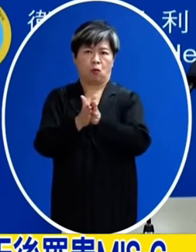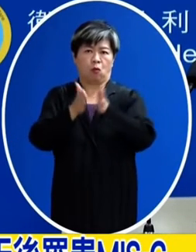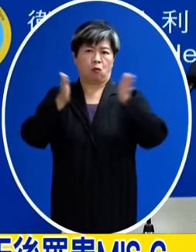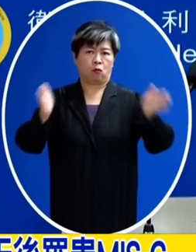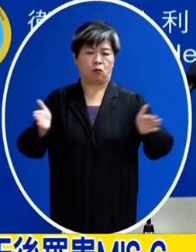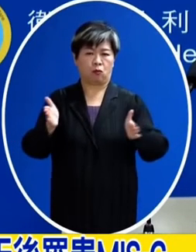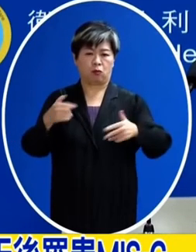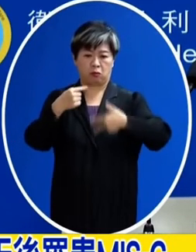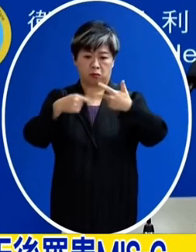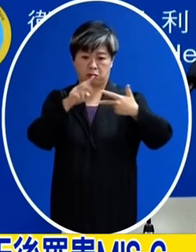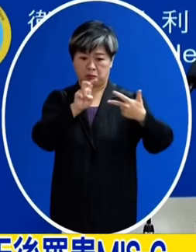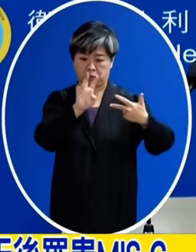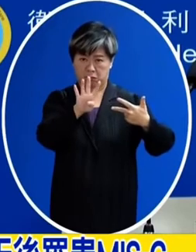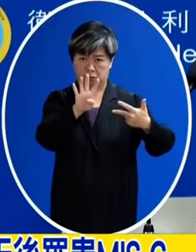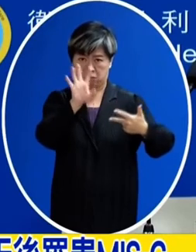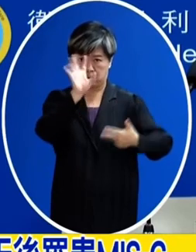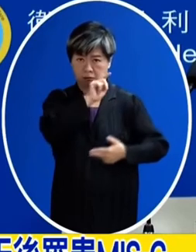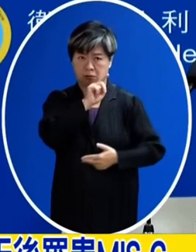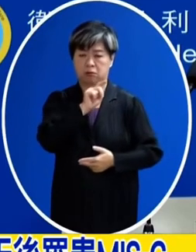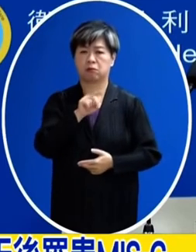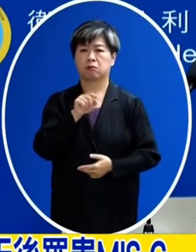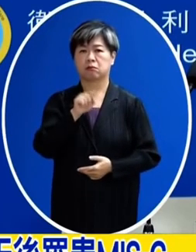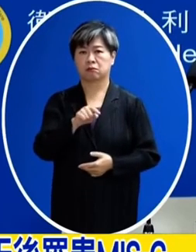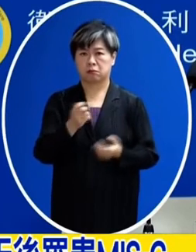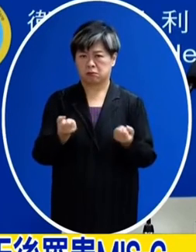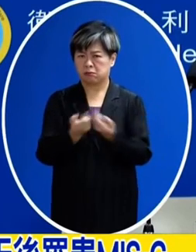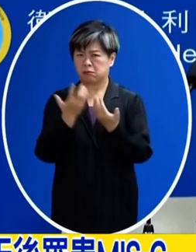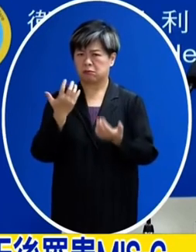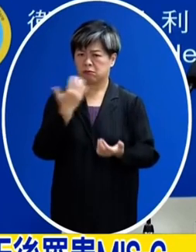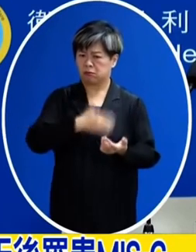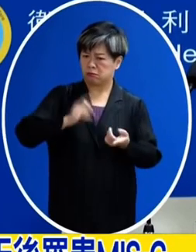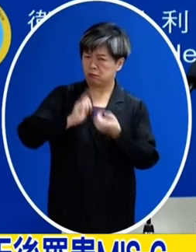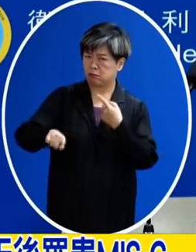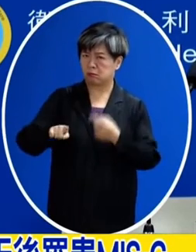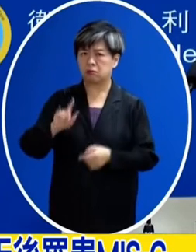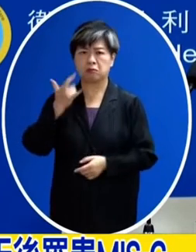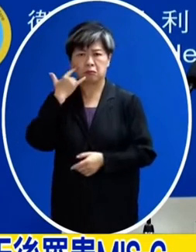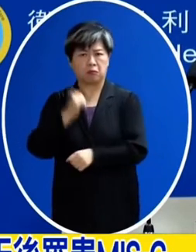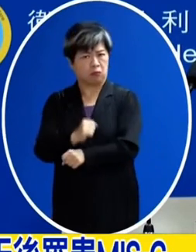会出现，所以有类似的症状还是请家长跟医师都要特别的注意。